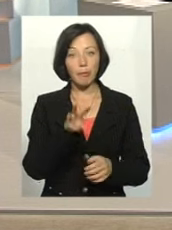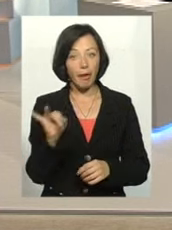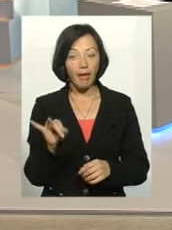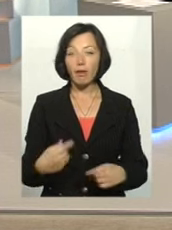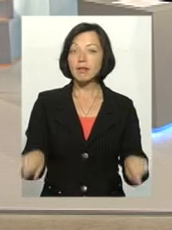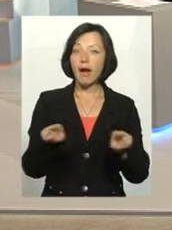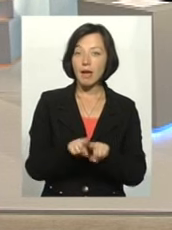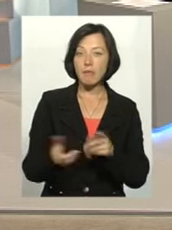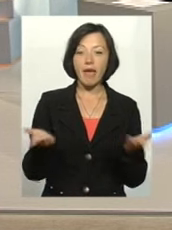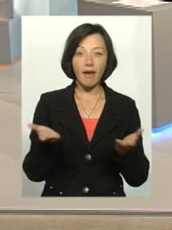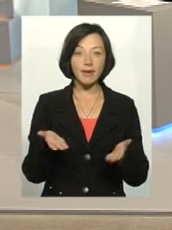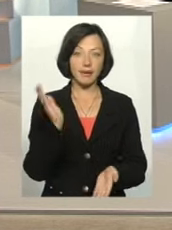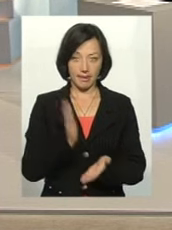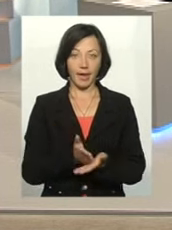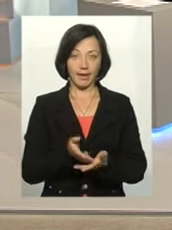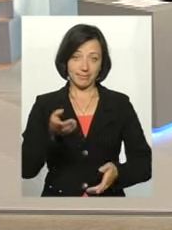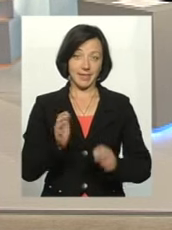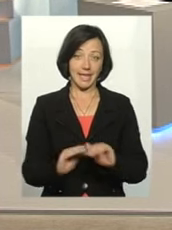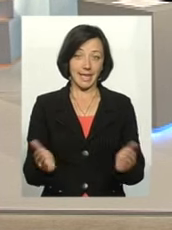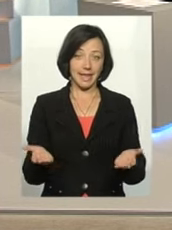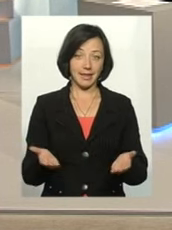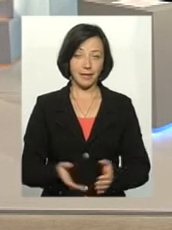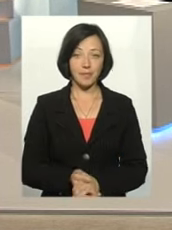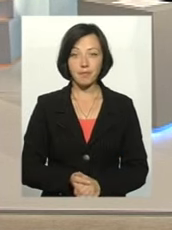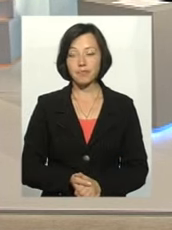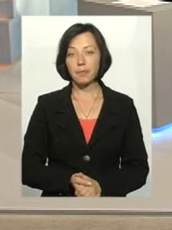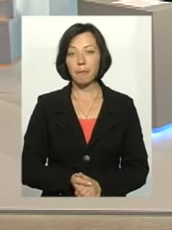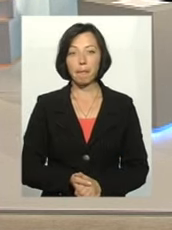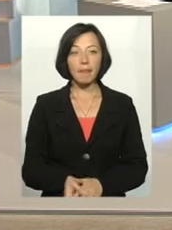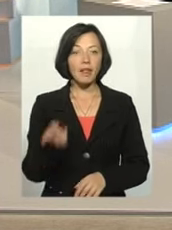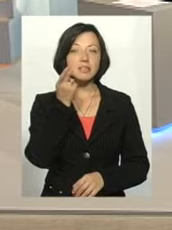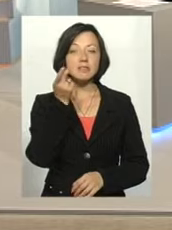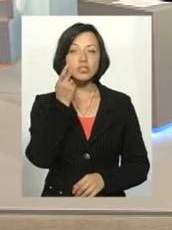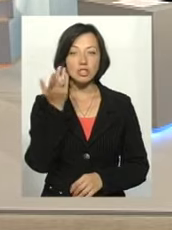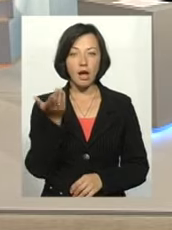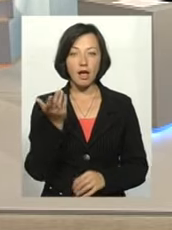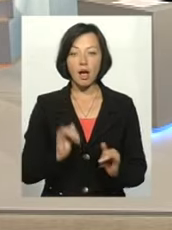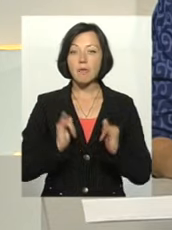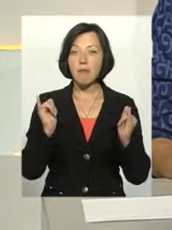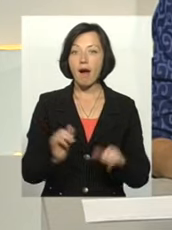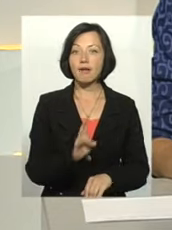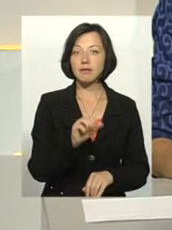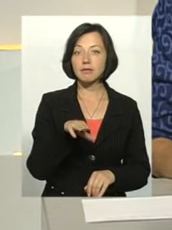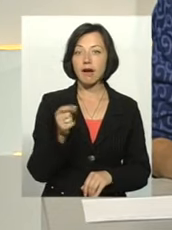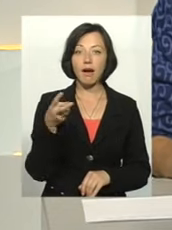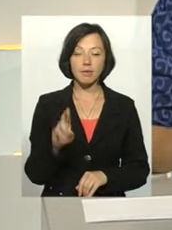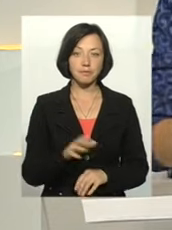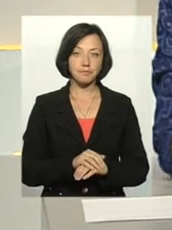такими, якими і є діти. Пані Наталія, зазвичай, пані Наталія, зазвичай